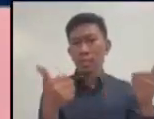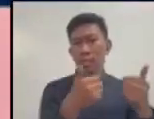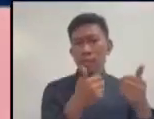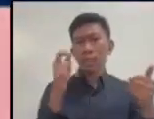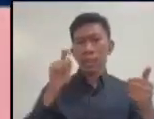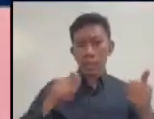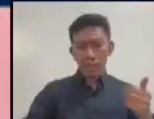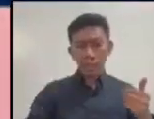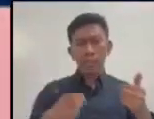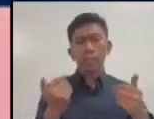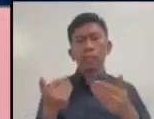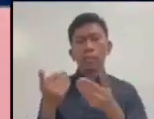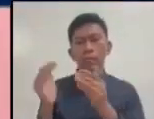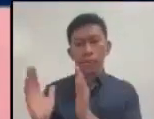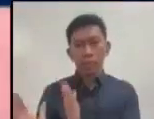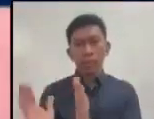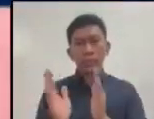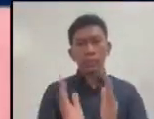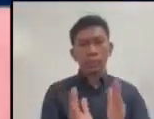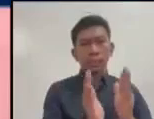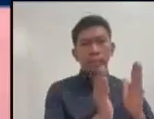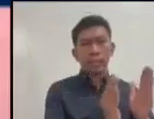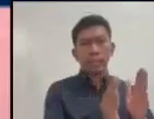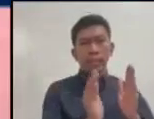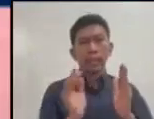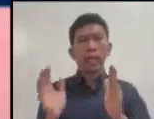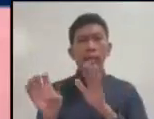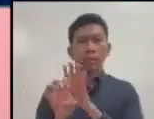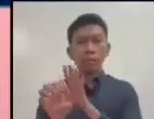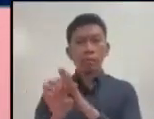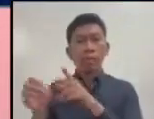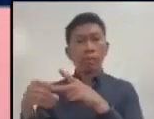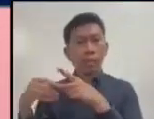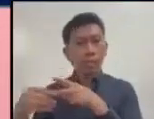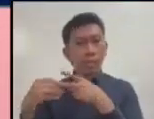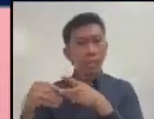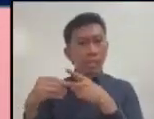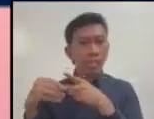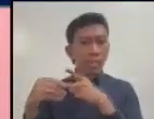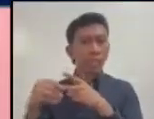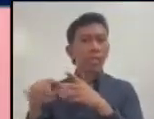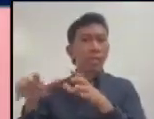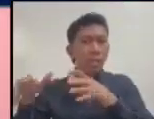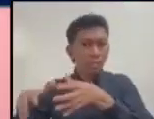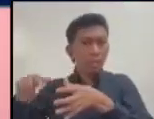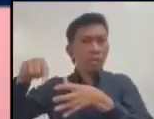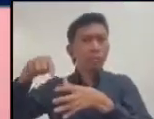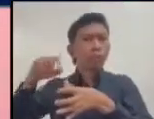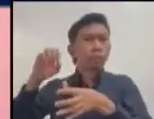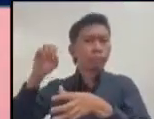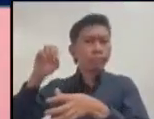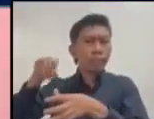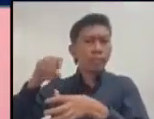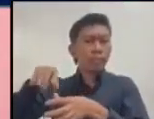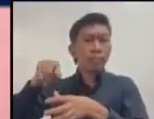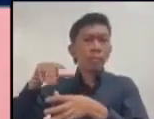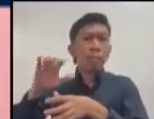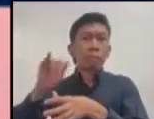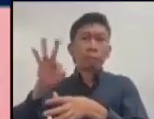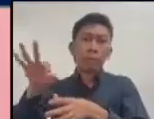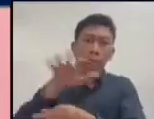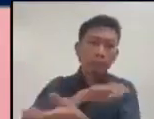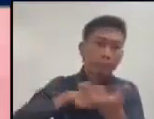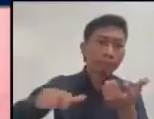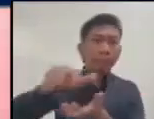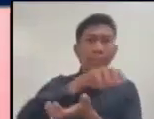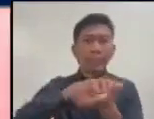po natin yung mga plastic na mga panapon natin, dahil pag yan ay pinagsama-sama at yan